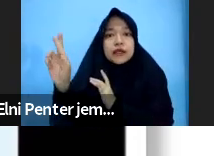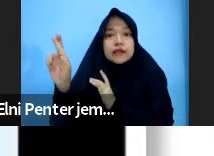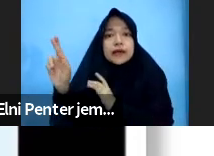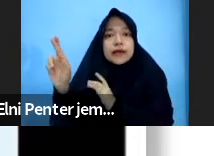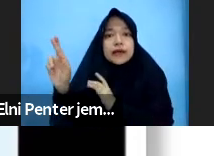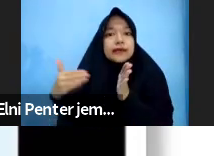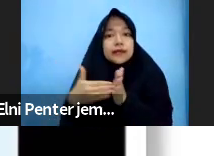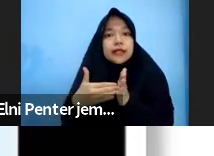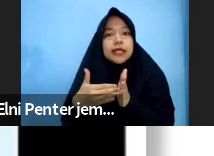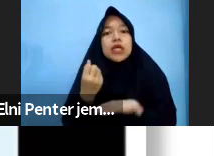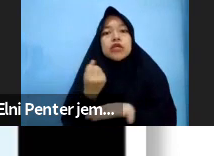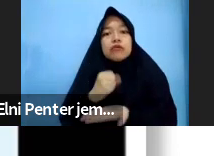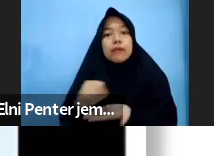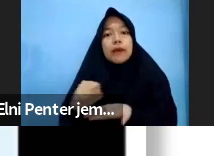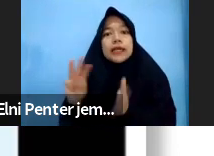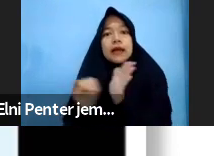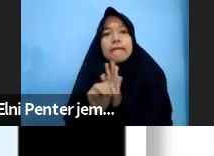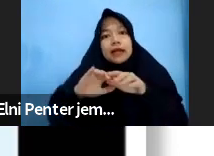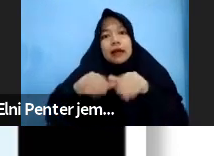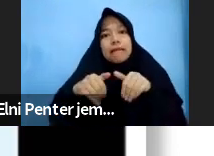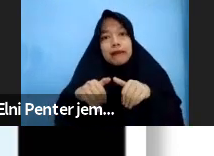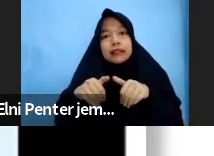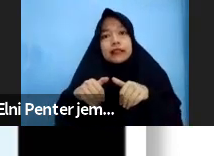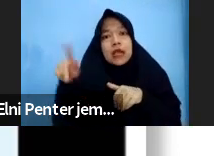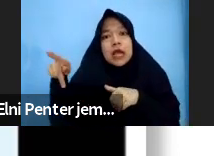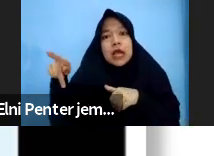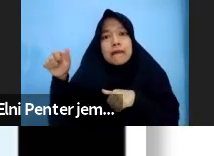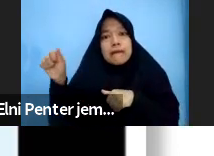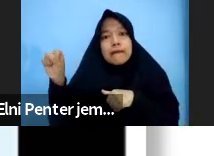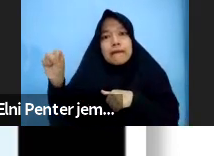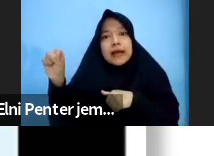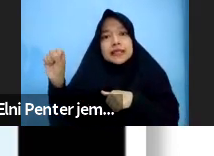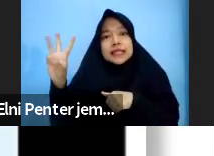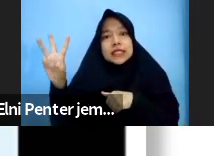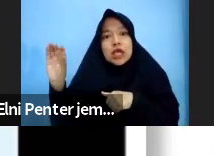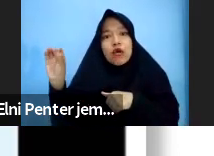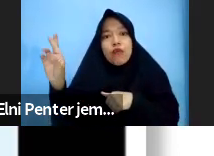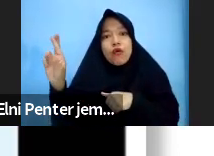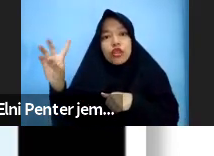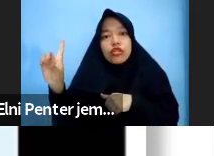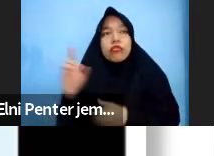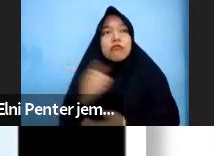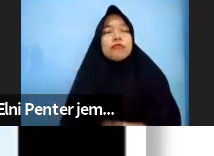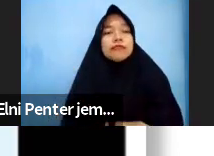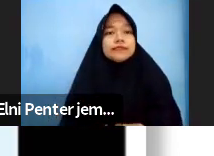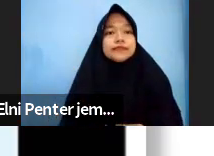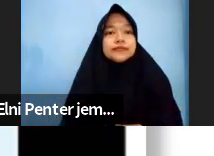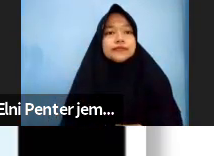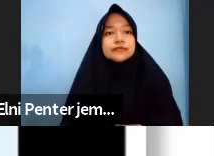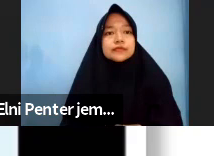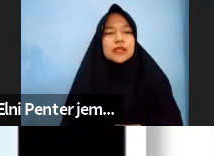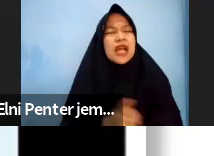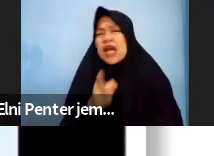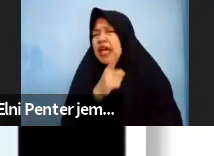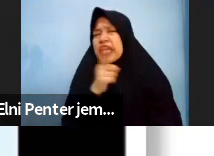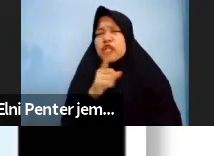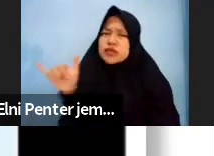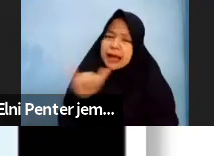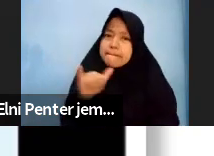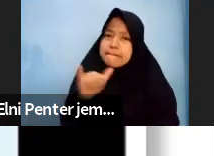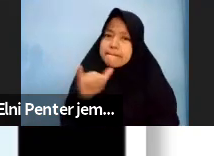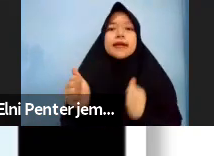sudah terwakili semua yang ada jadi persis Karena ini mirroring dari website kami jadi